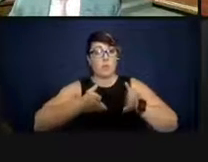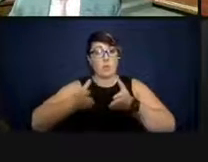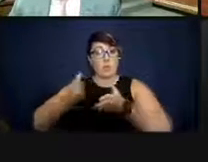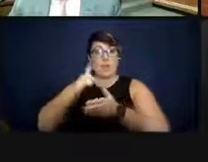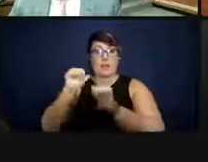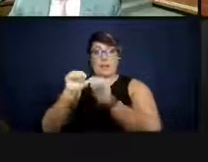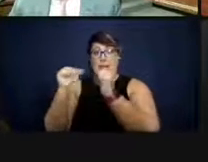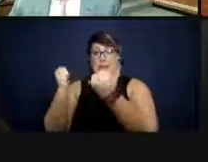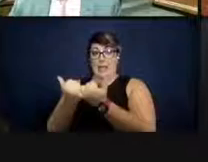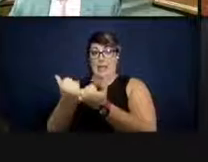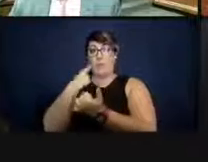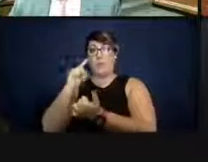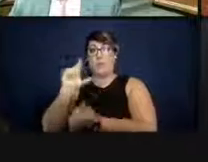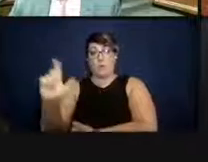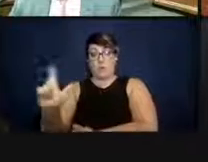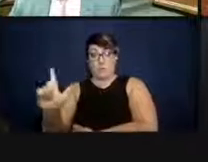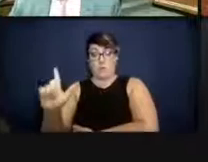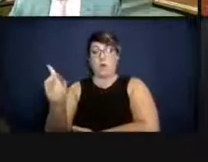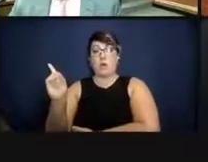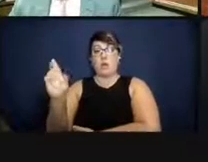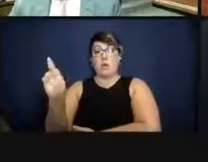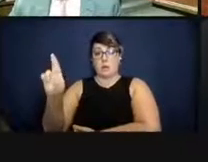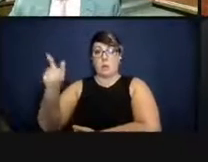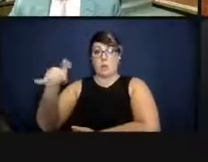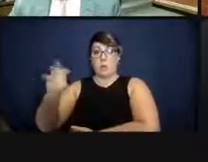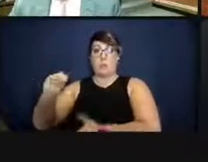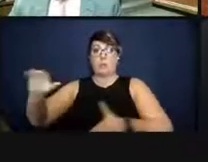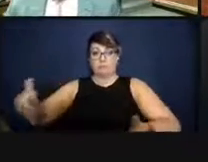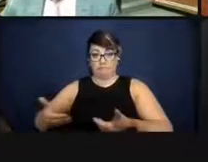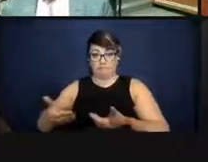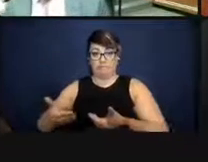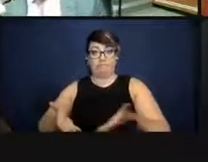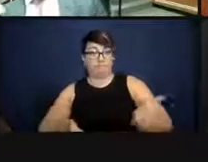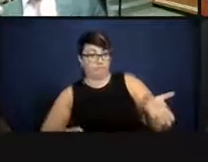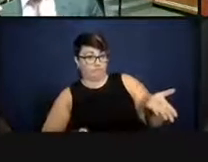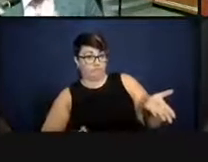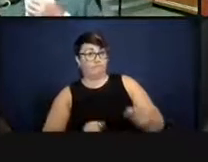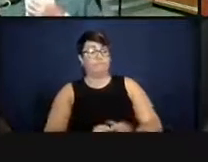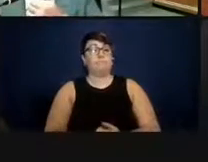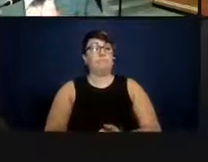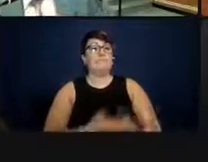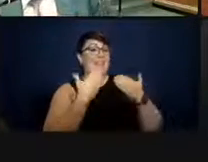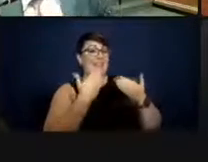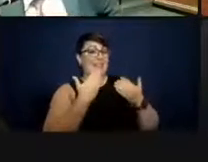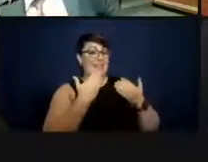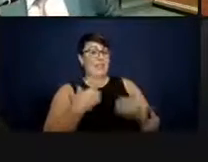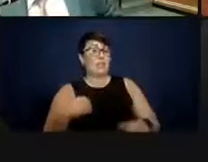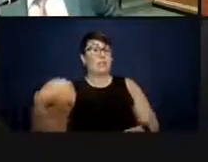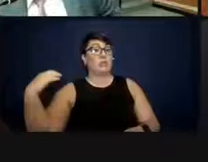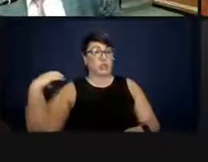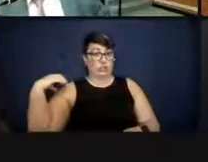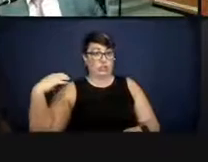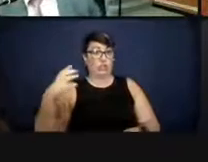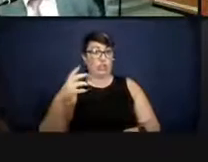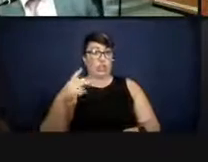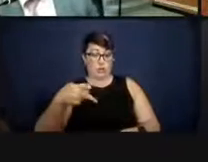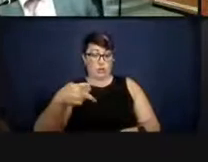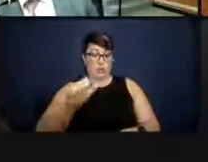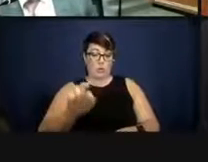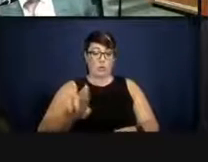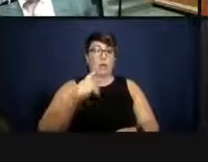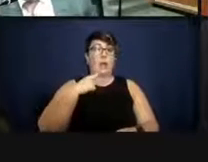مسارات الاستكشاف في المدرسة المتوسطة، ودكتور بوليو سيقدم هذا الأمر لنا. دكتور بوليو تفضل. شكرا حضرة الرئيسة